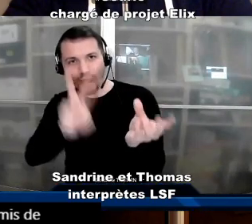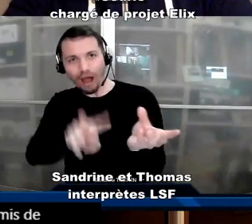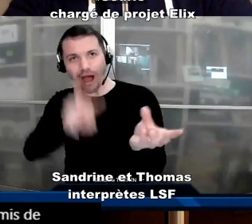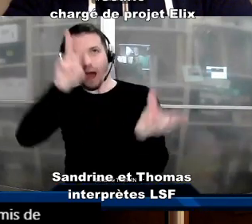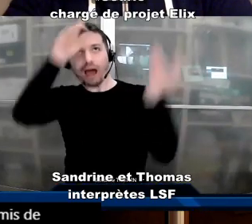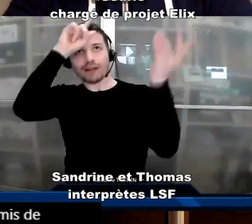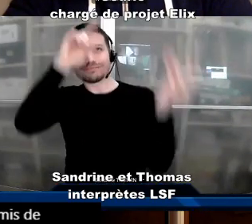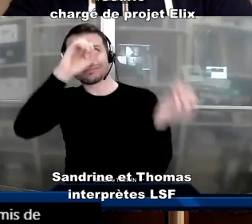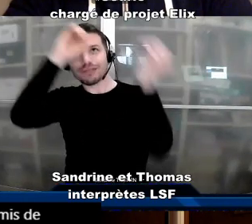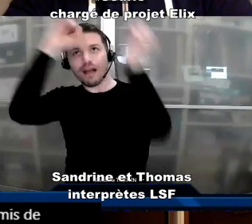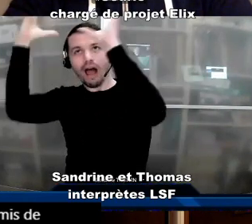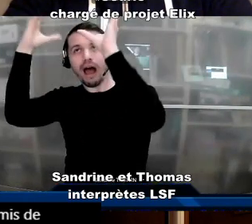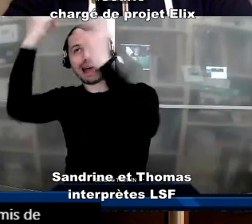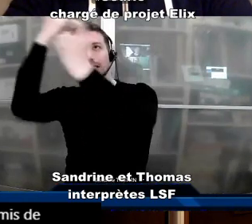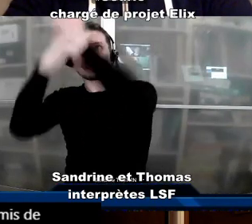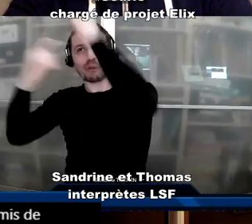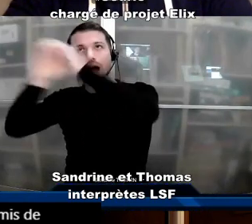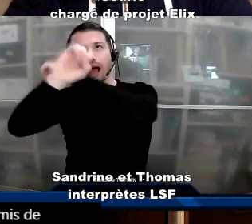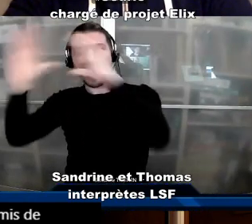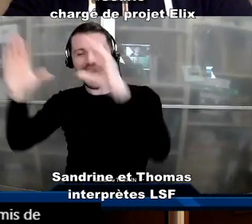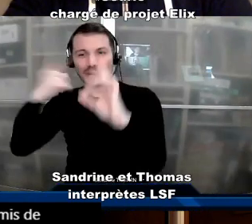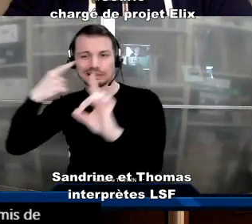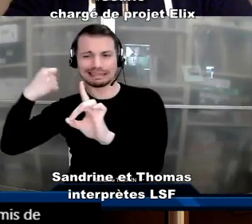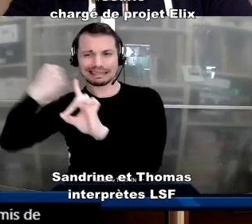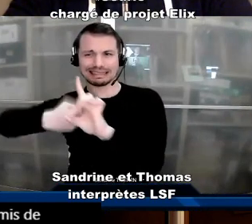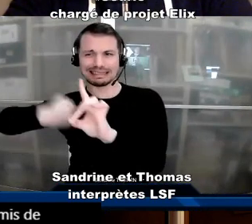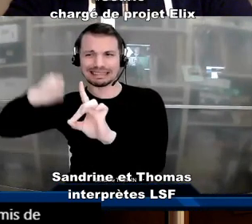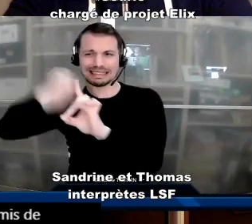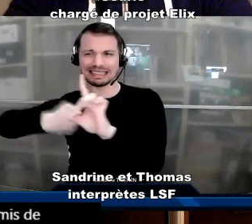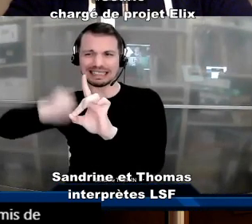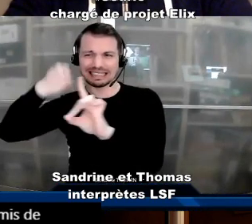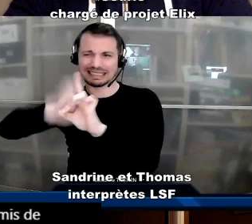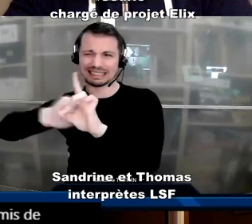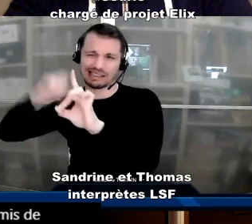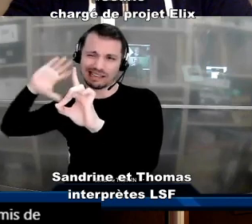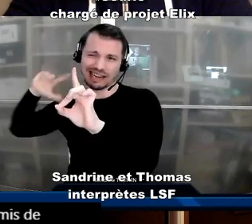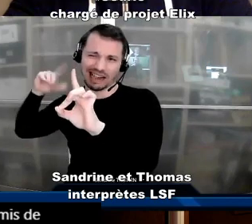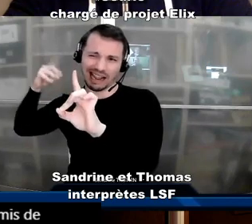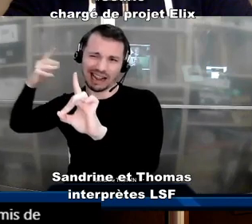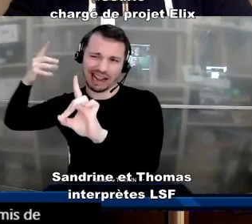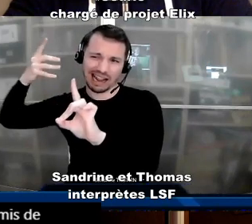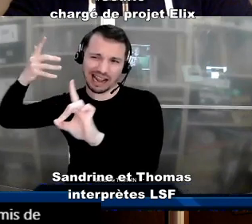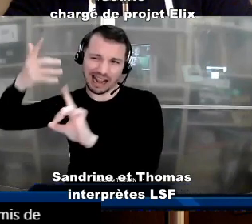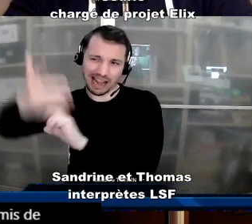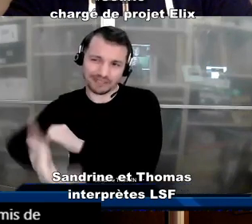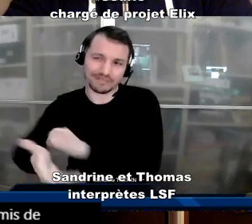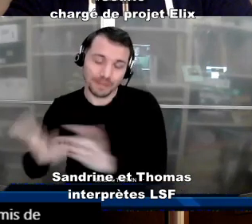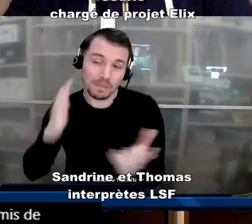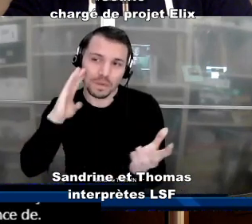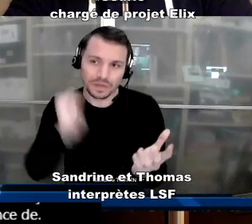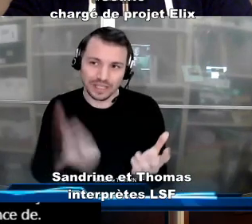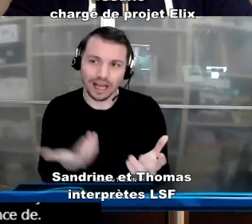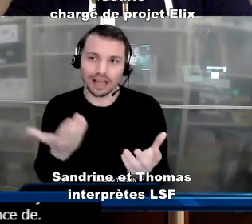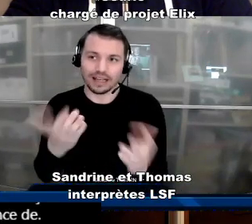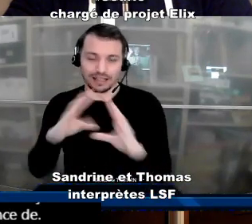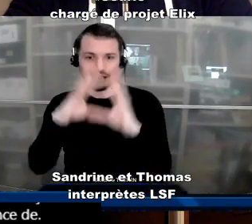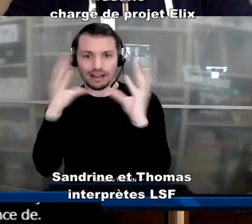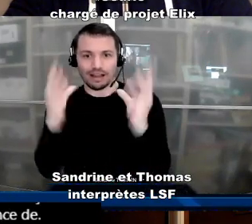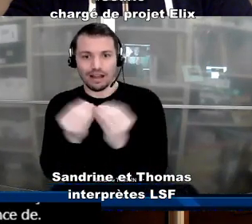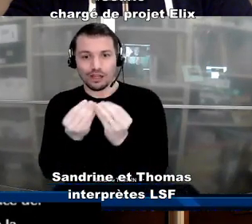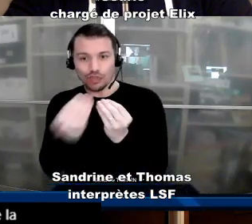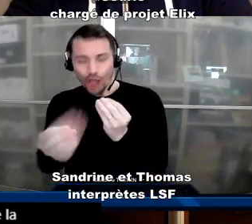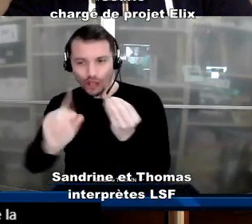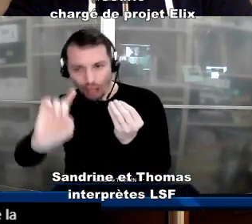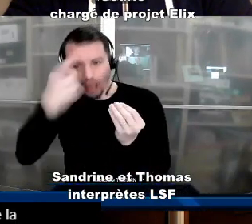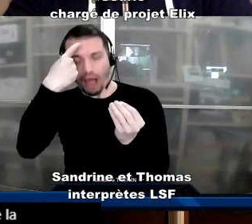de cette histoire et de ces combats qui ont été menés depuis des siècles. Donc effectivement,